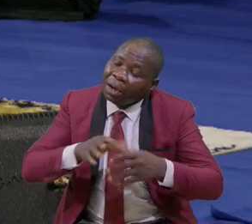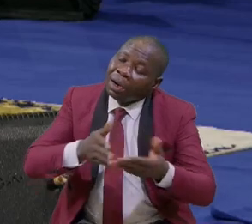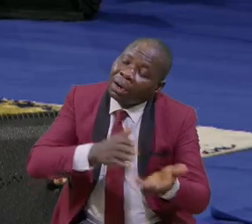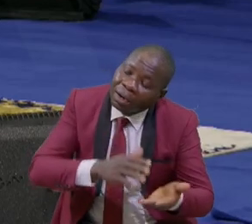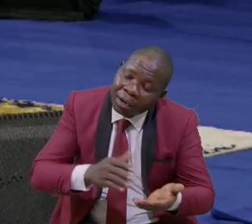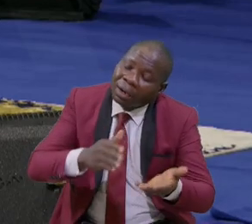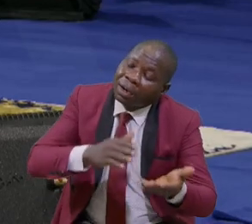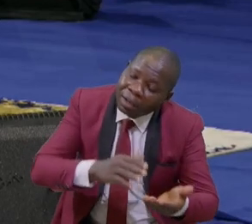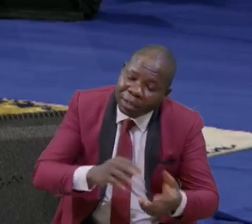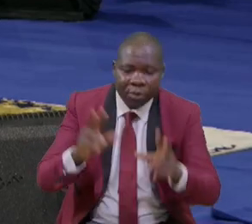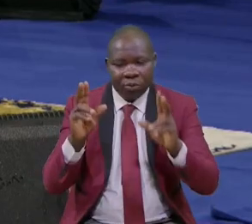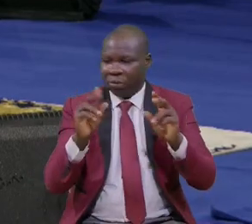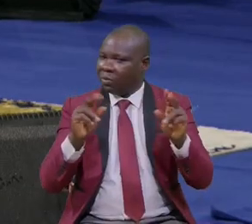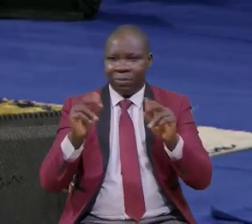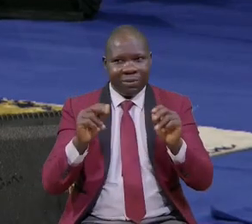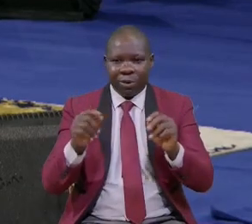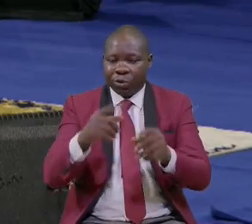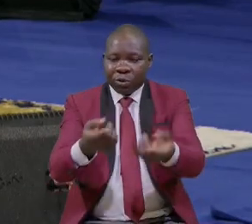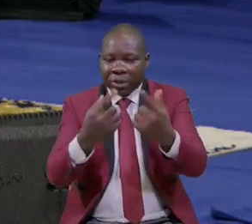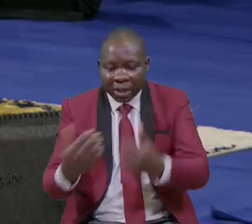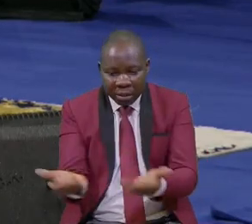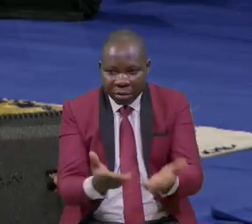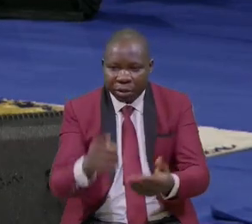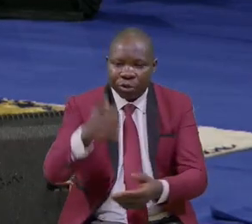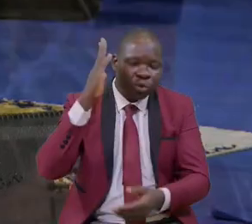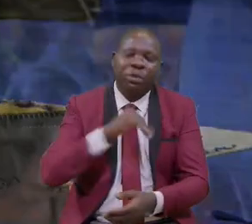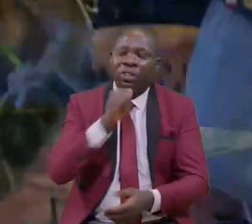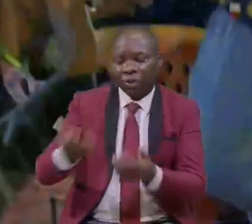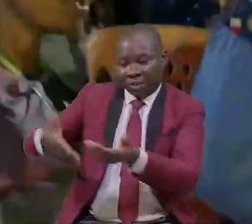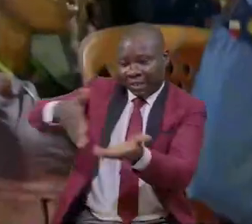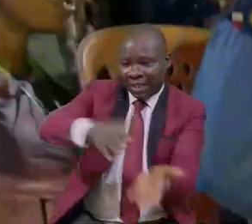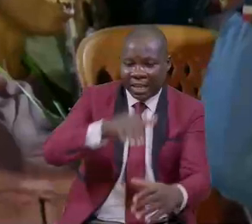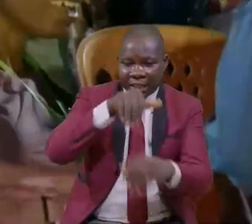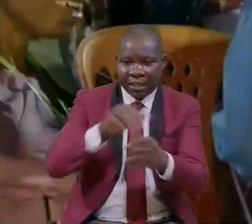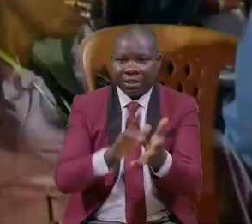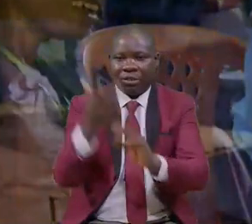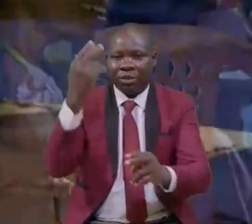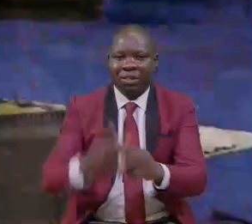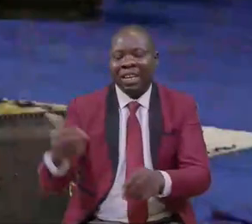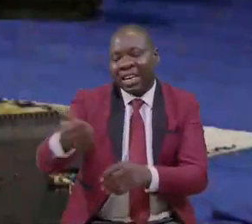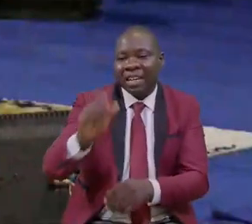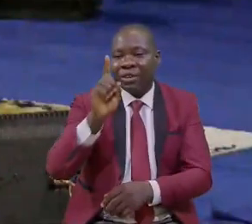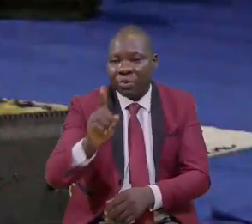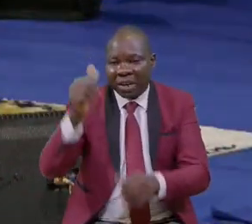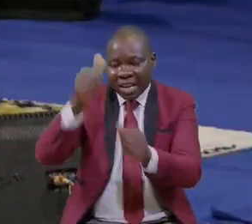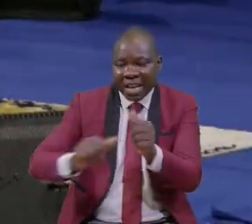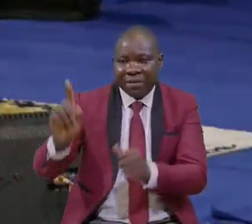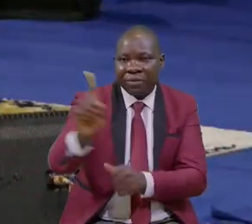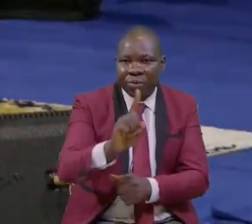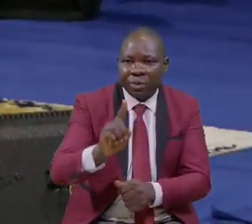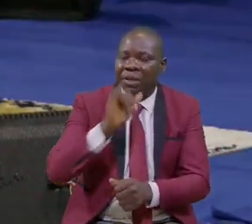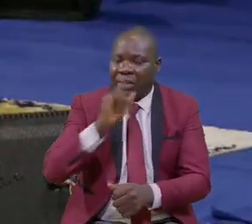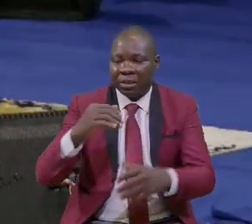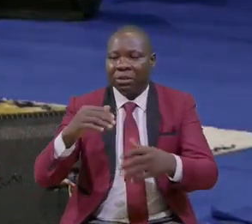mourir je vais mourir tu es venu ici tu ne vas pas mourir tout le monde tout le monde